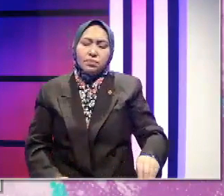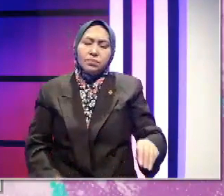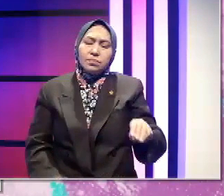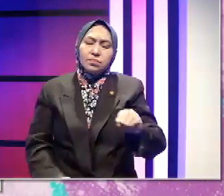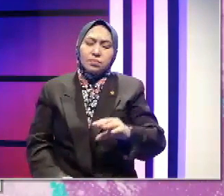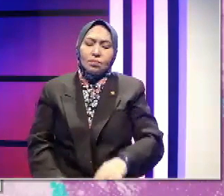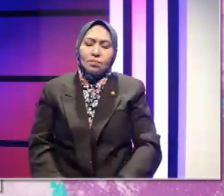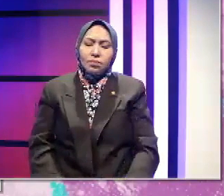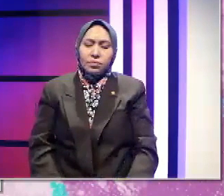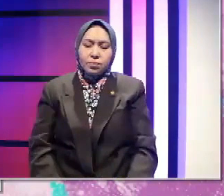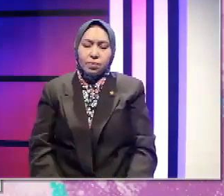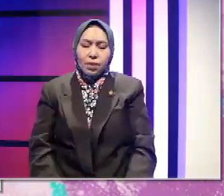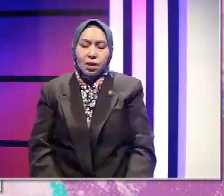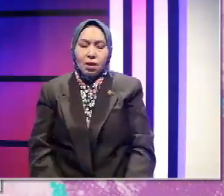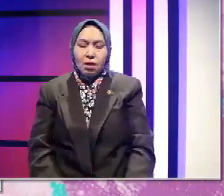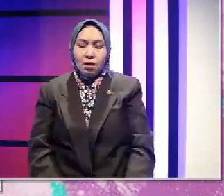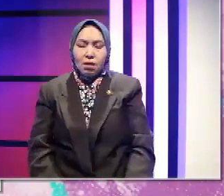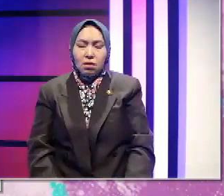الرسول